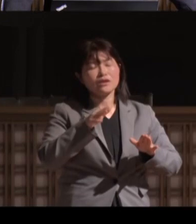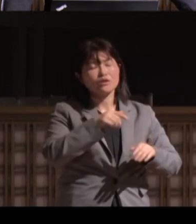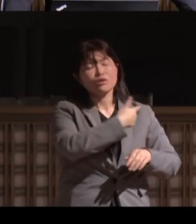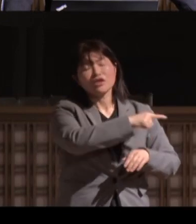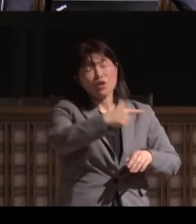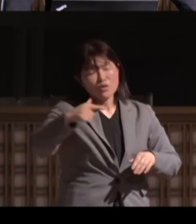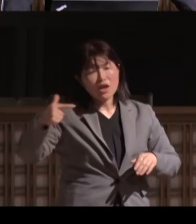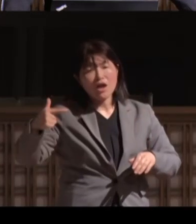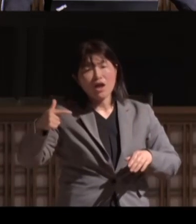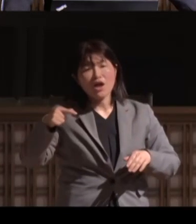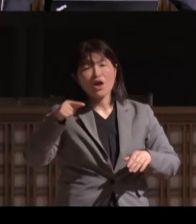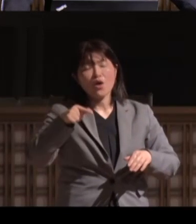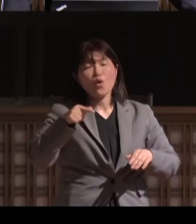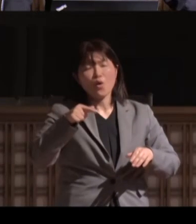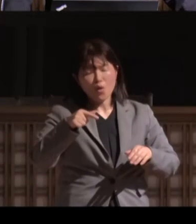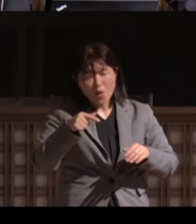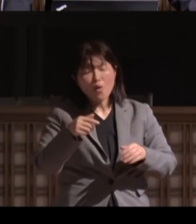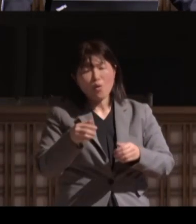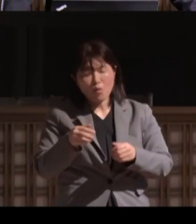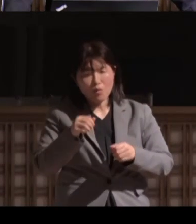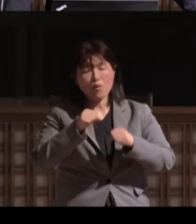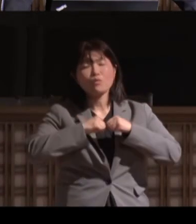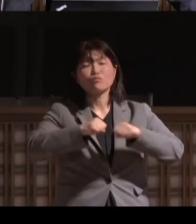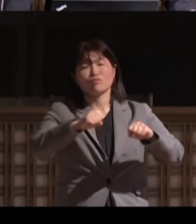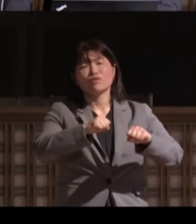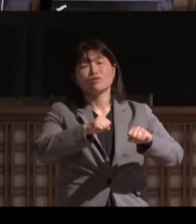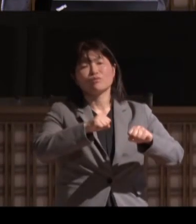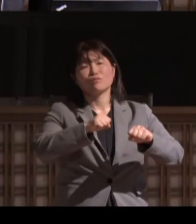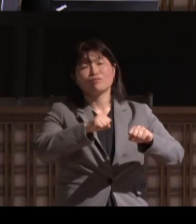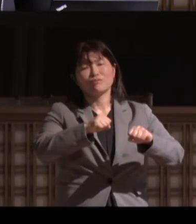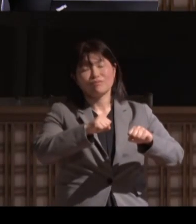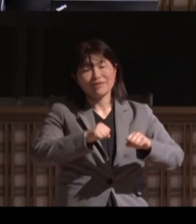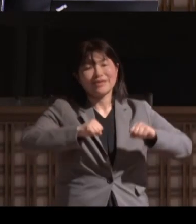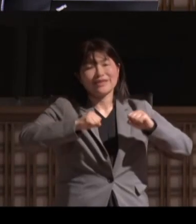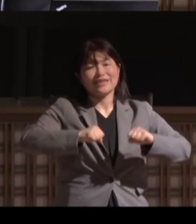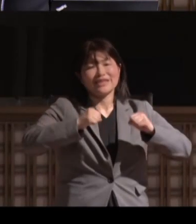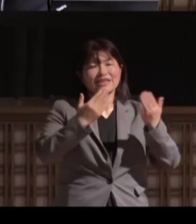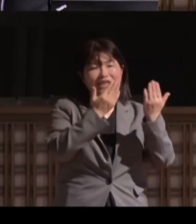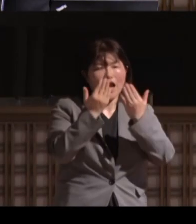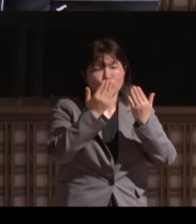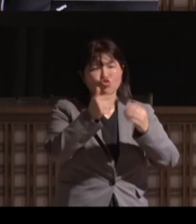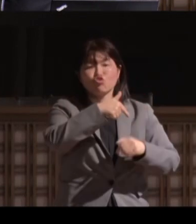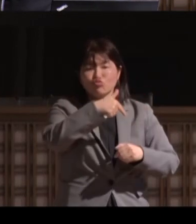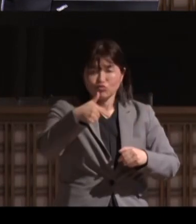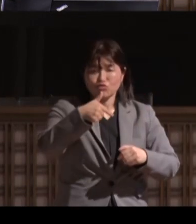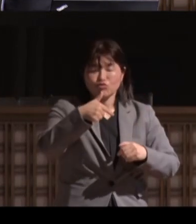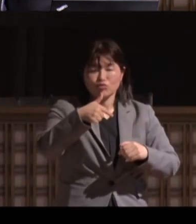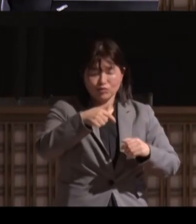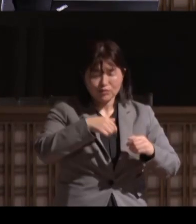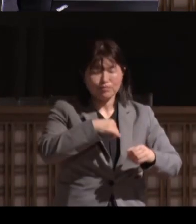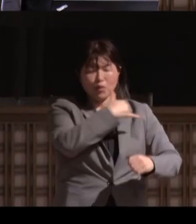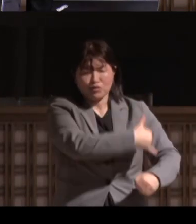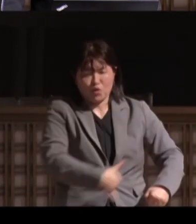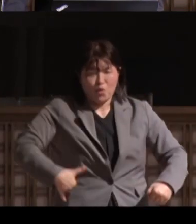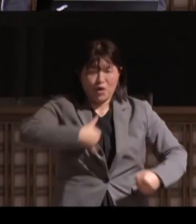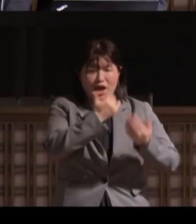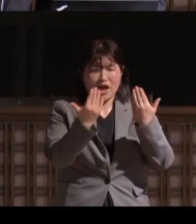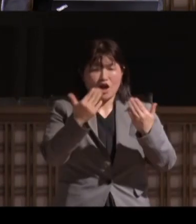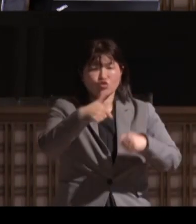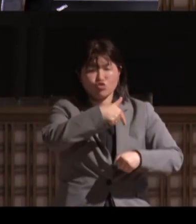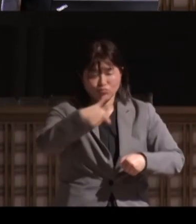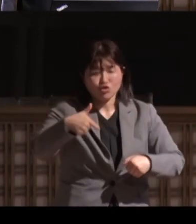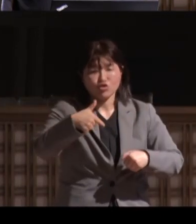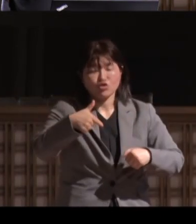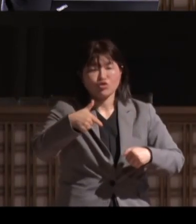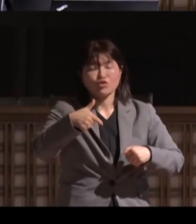ねえ温度を取ってやられたりしていますま生生学習部というのは障害学習に相当すると思いますが